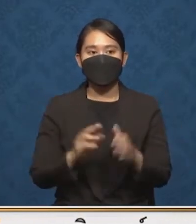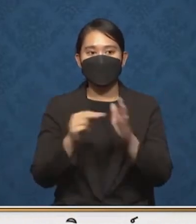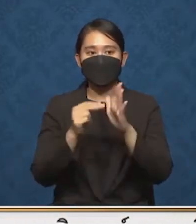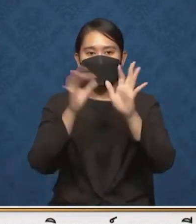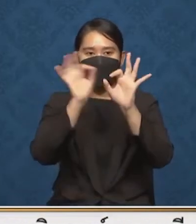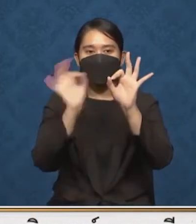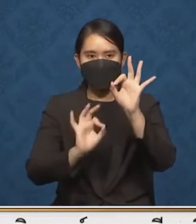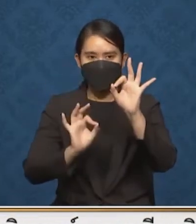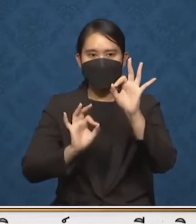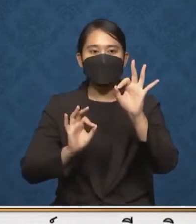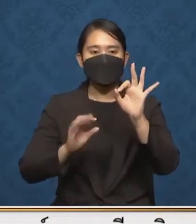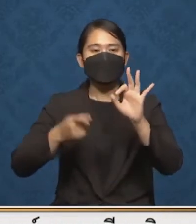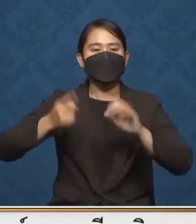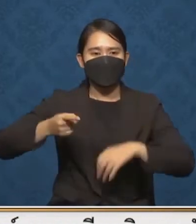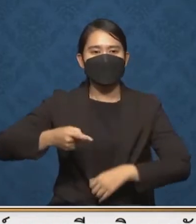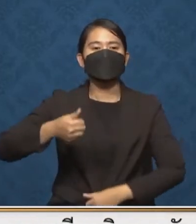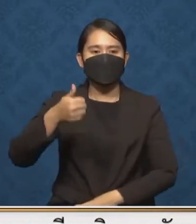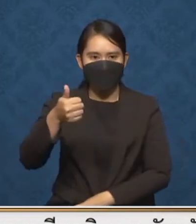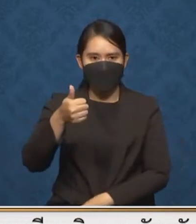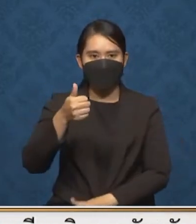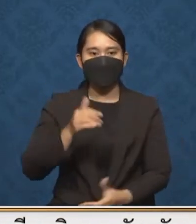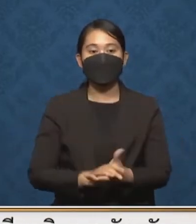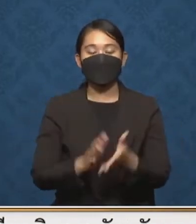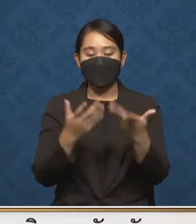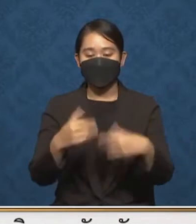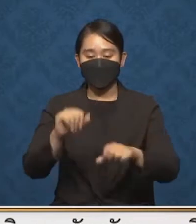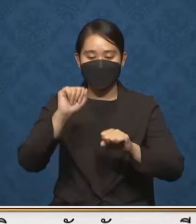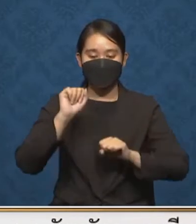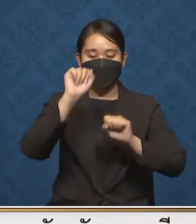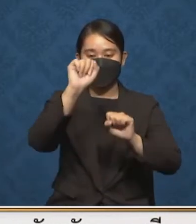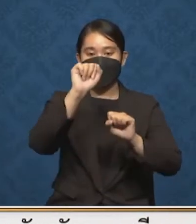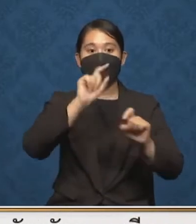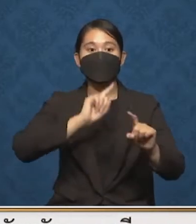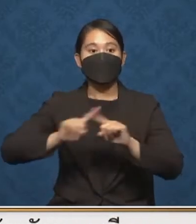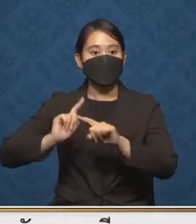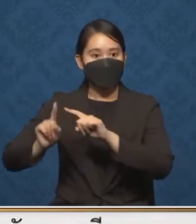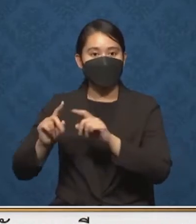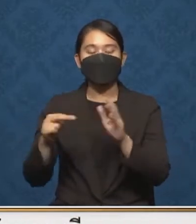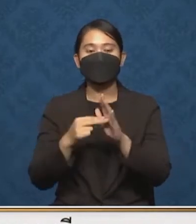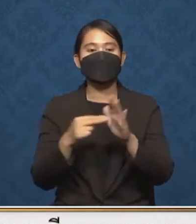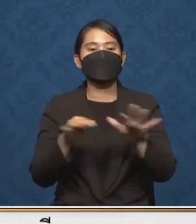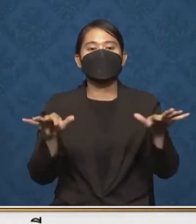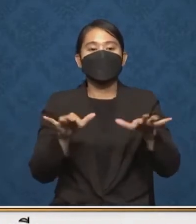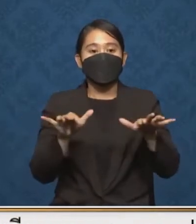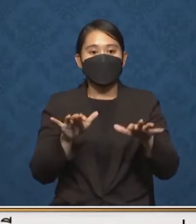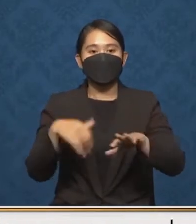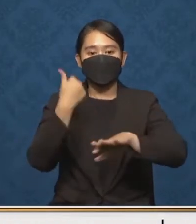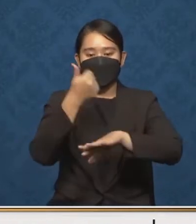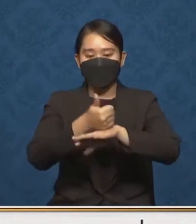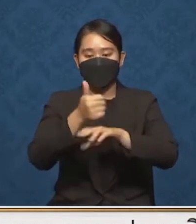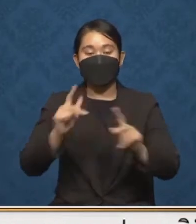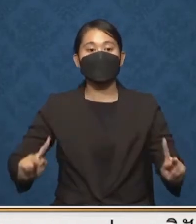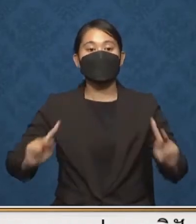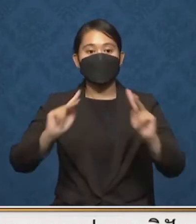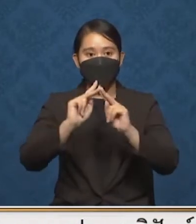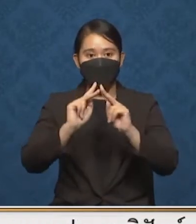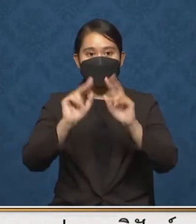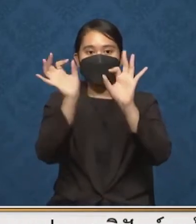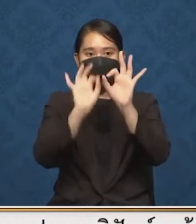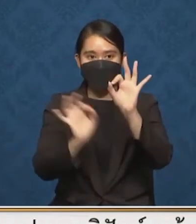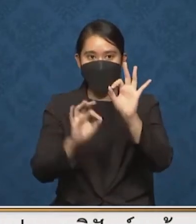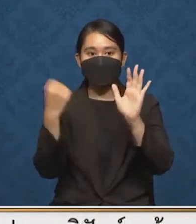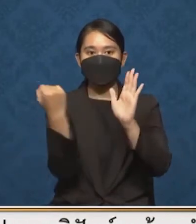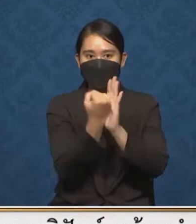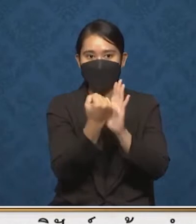ล้วครับส่วนกรณีของระเบียบและประกาศต่างๆนั้นก็เป็นเรื่องปกติที่รัฐมนตรีสามารถออกได้เพื่อให้ป